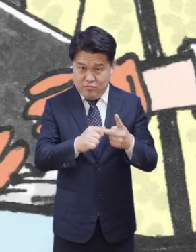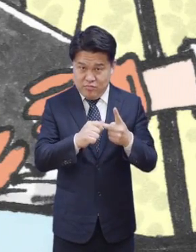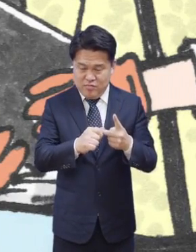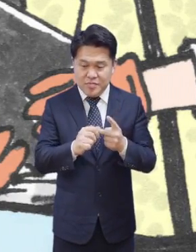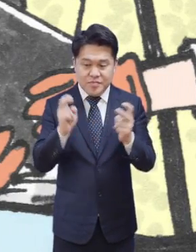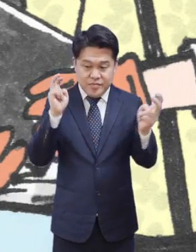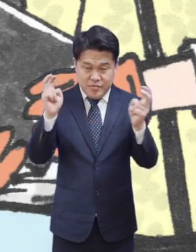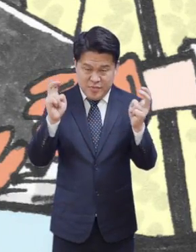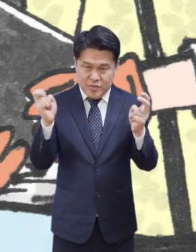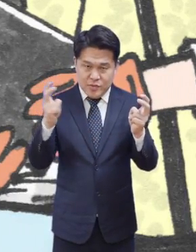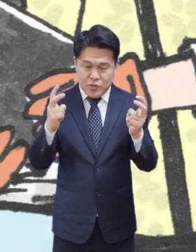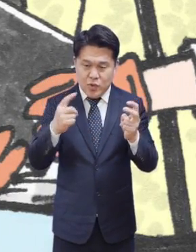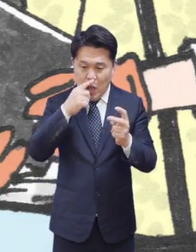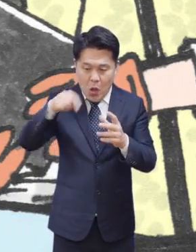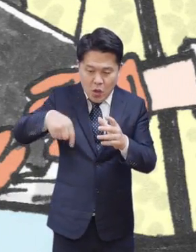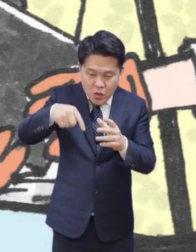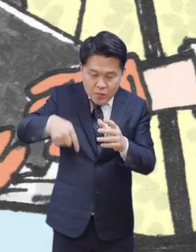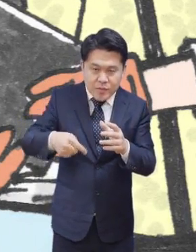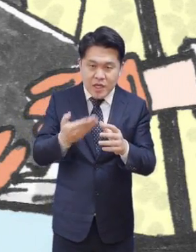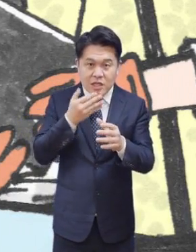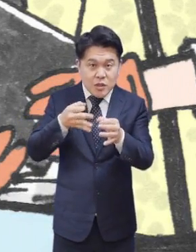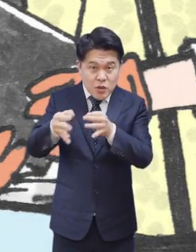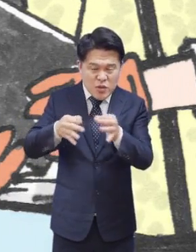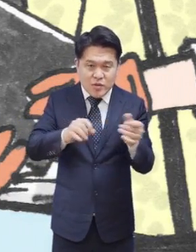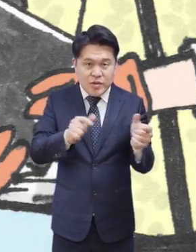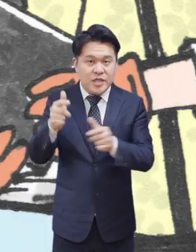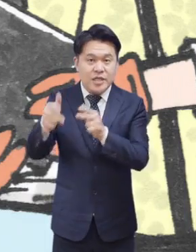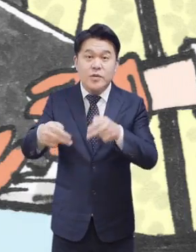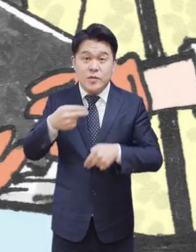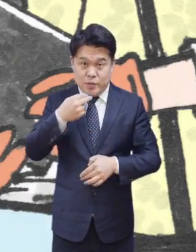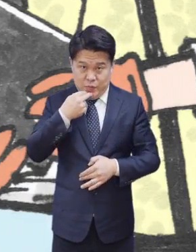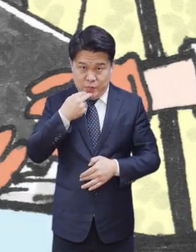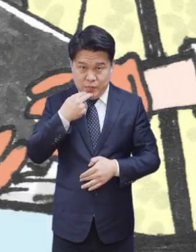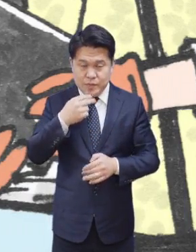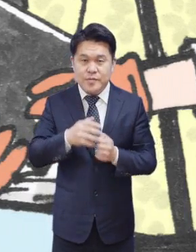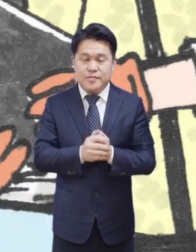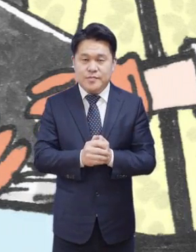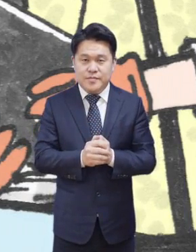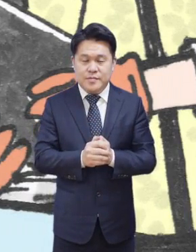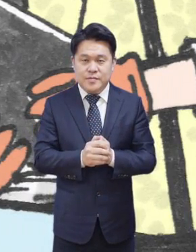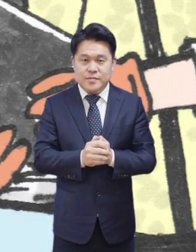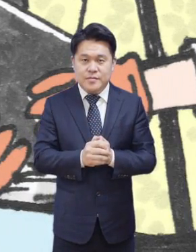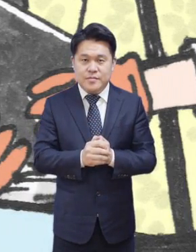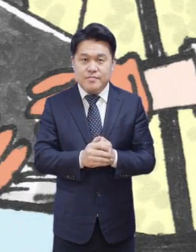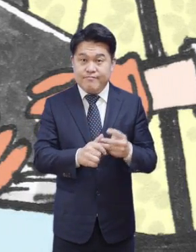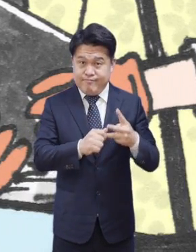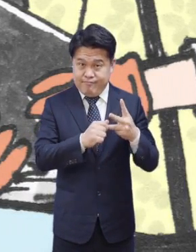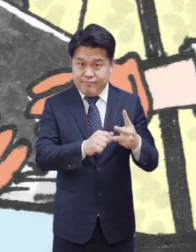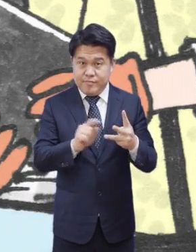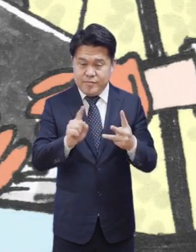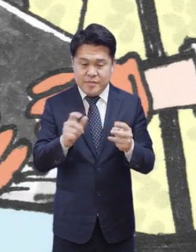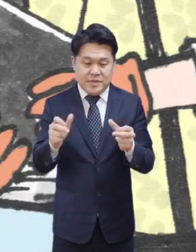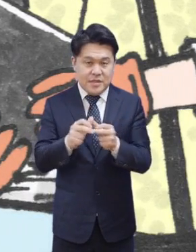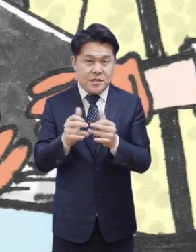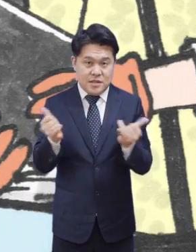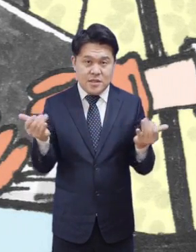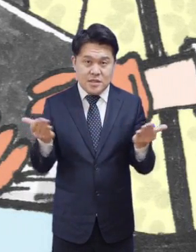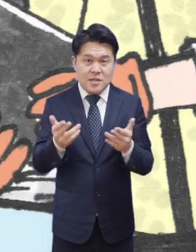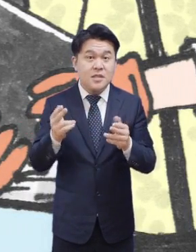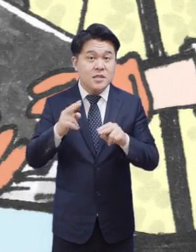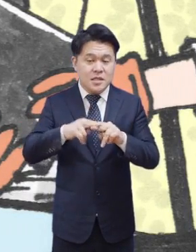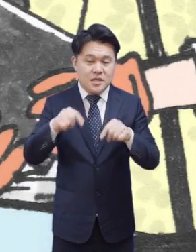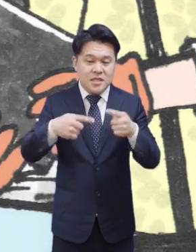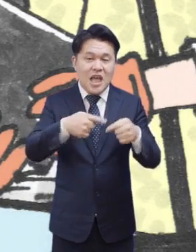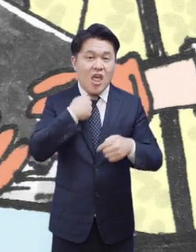않아야 하고 회사, 카페, 식당 등 사업을 하고 있지 않아야 합니다. 그리고